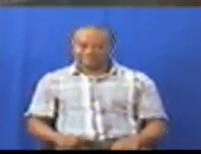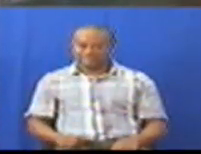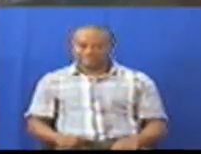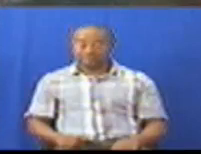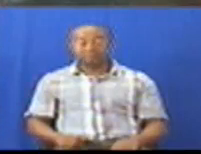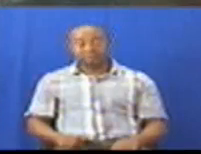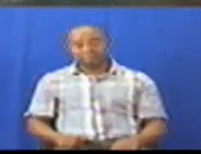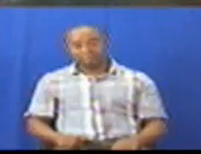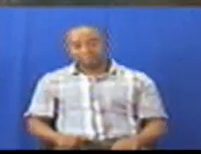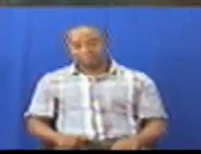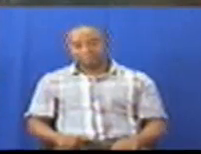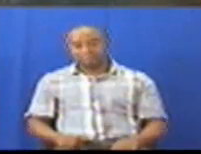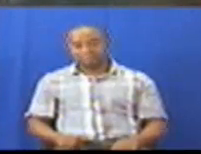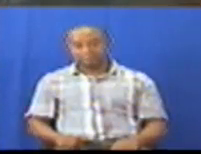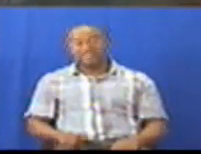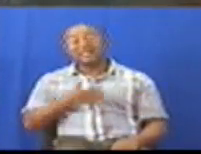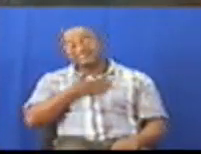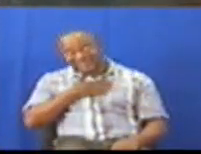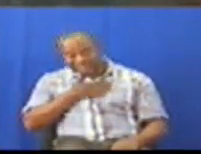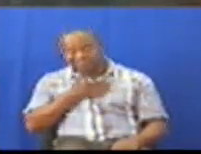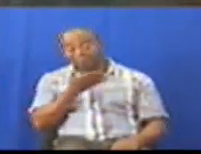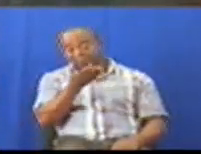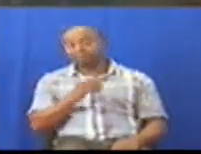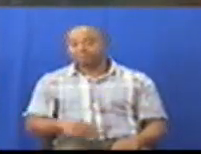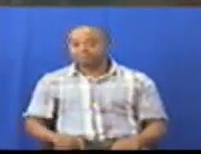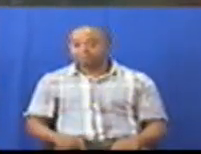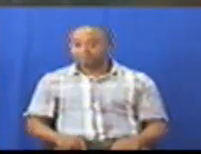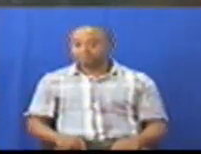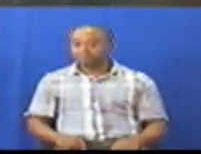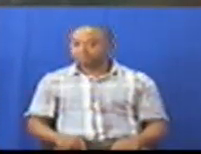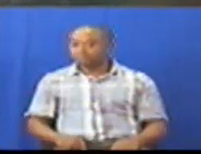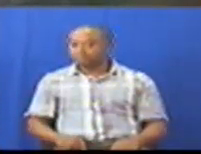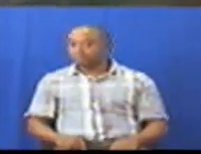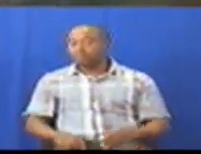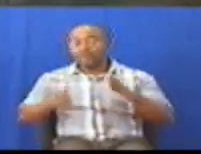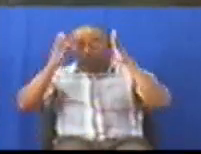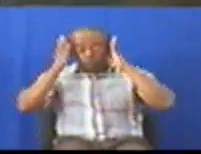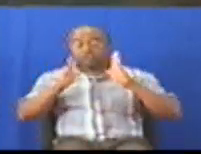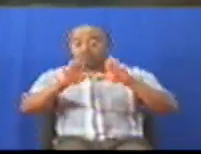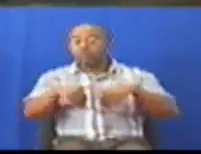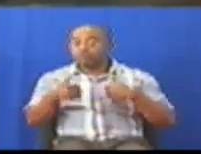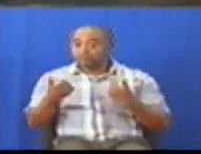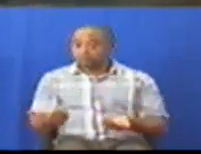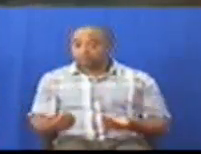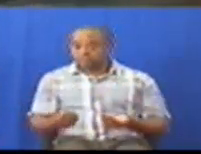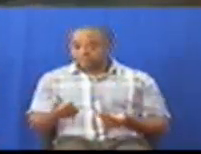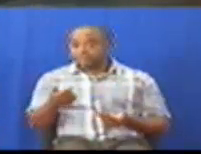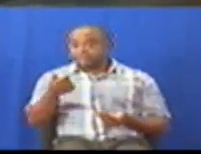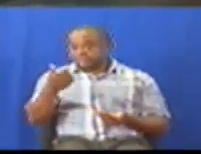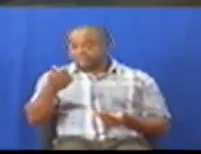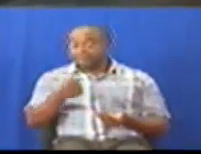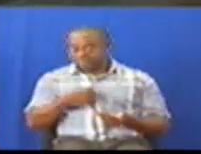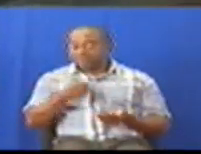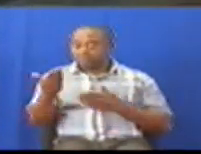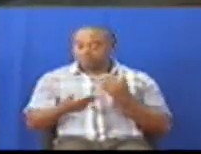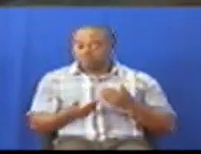asante sana. Asante sana. Mheshimiwa wabunge, nilikuwa nimemtaja Desiderius John